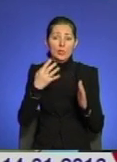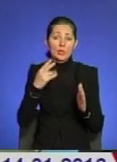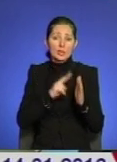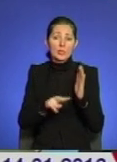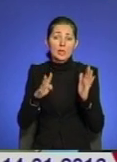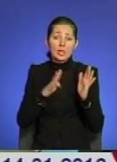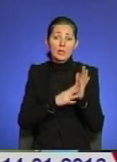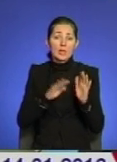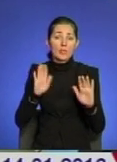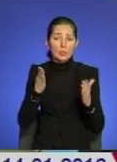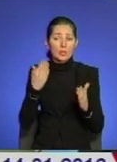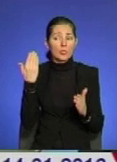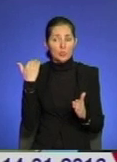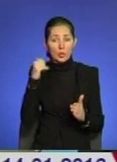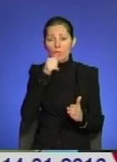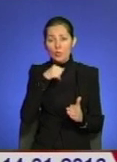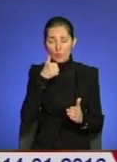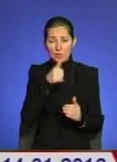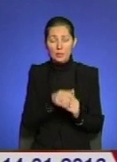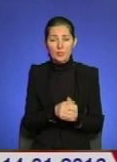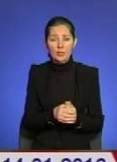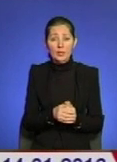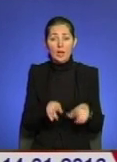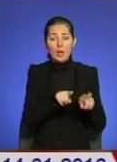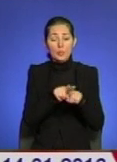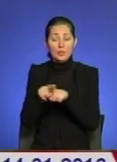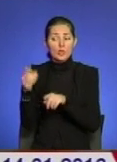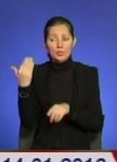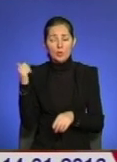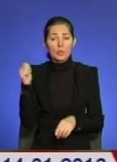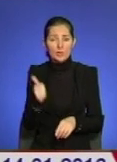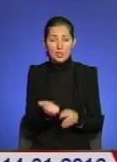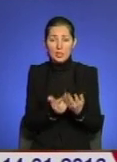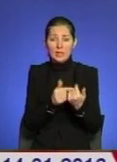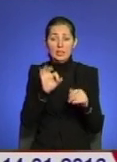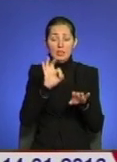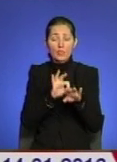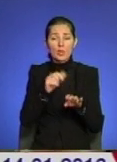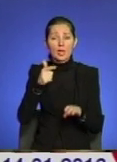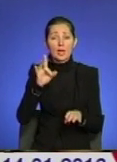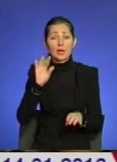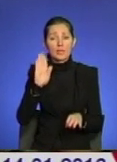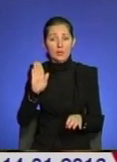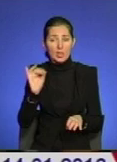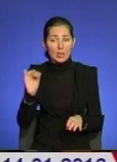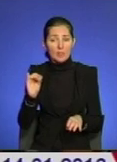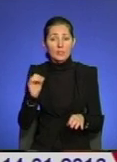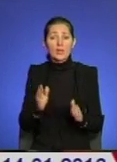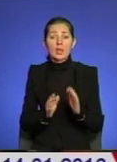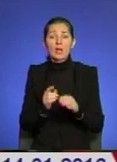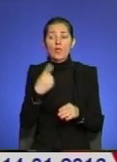1979 випадків у минулому році. Порівняно з минулим тижнем кількість хворих на ГРВІ в області зросла